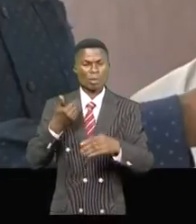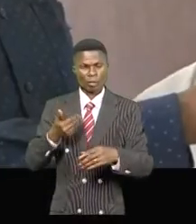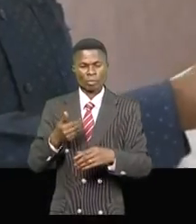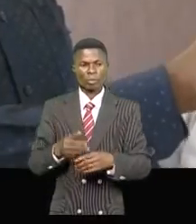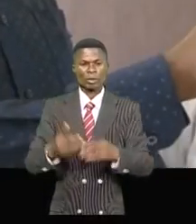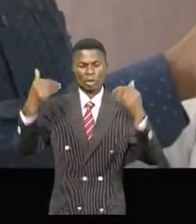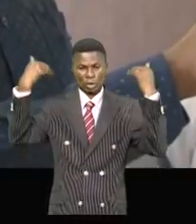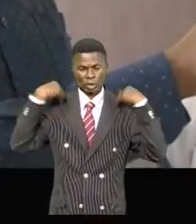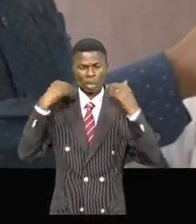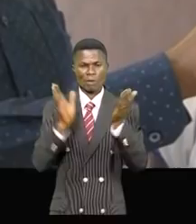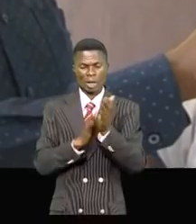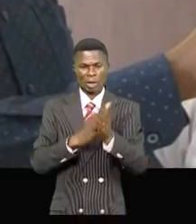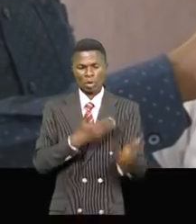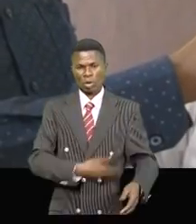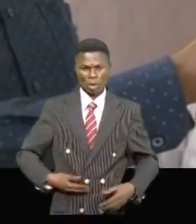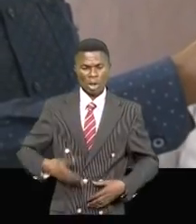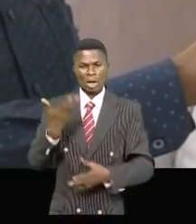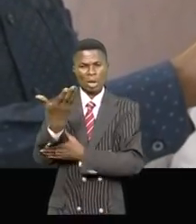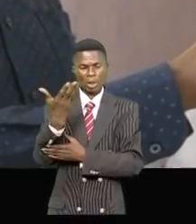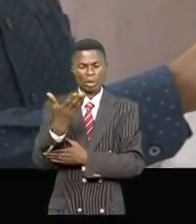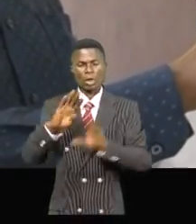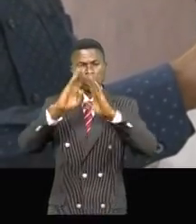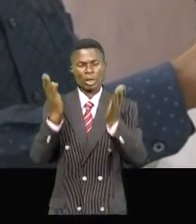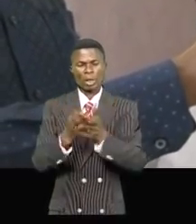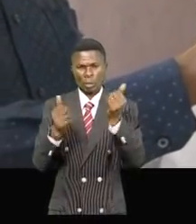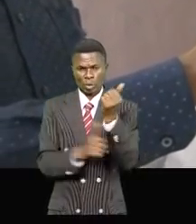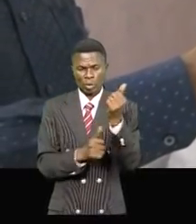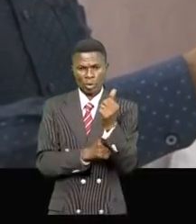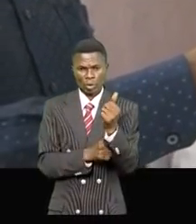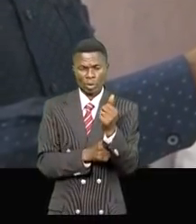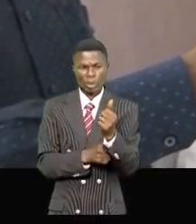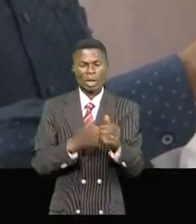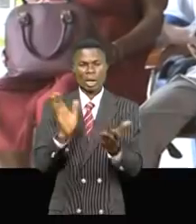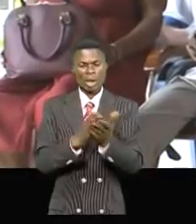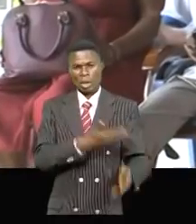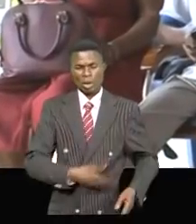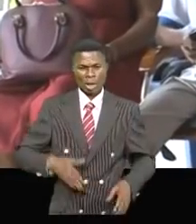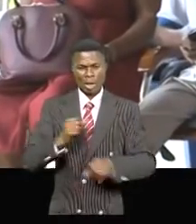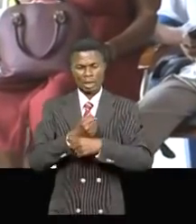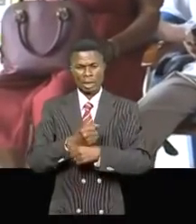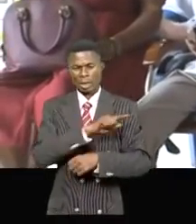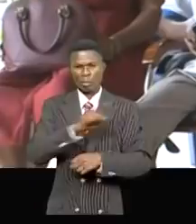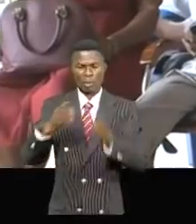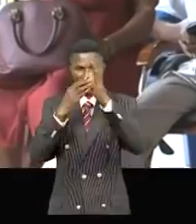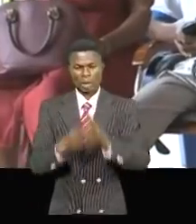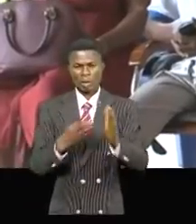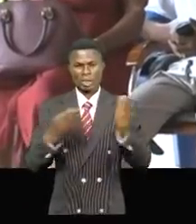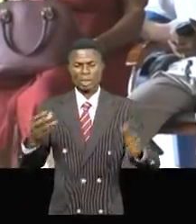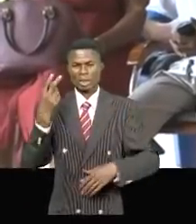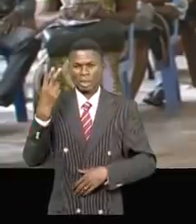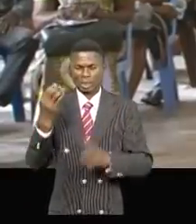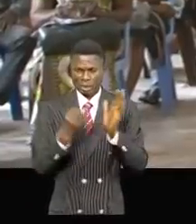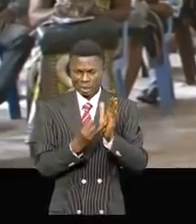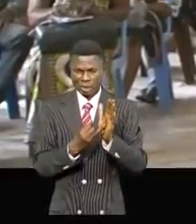l'abidel général Kalaki a interpellé l'auditoire sur ces lycées créés en 1957, lycée